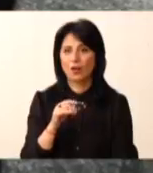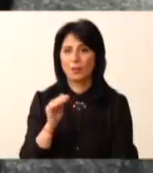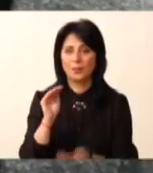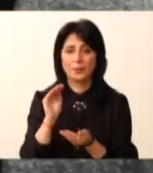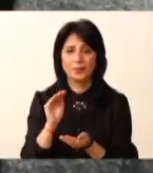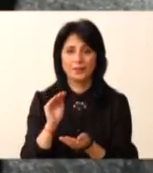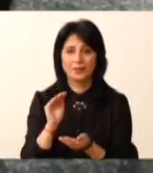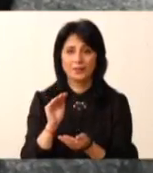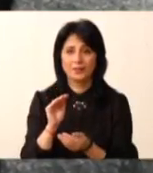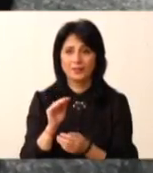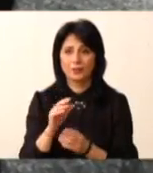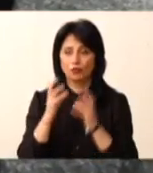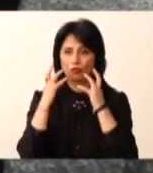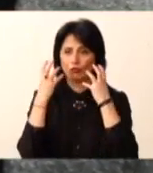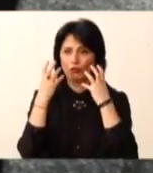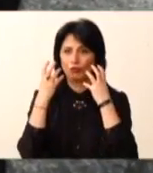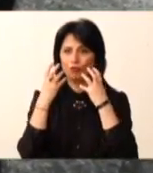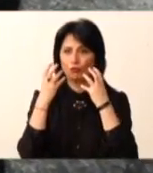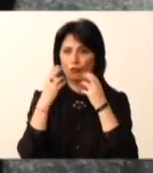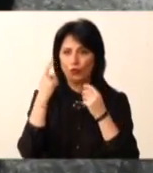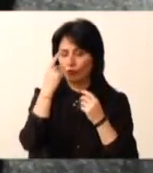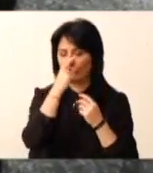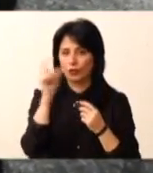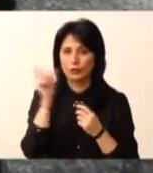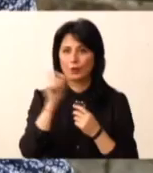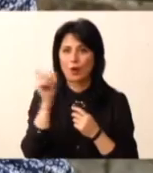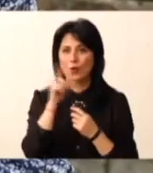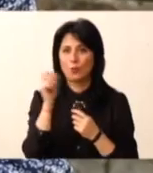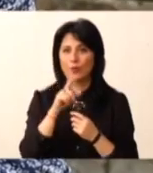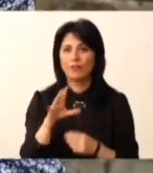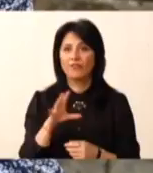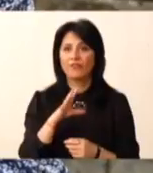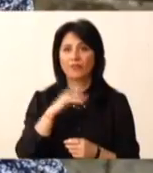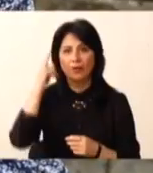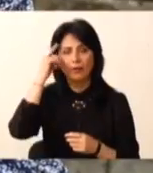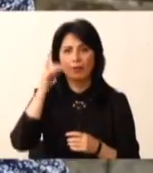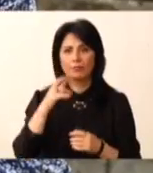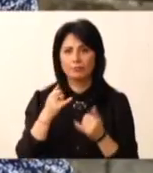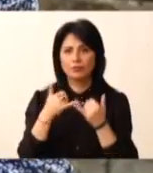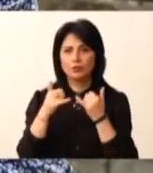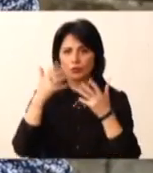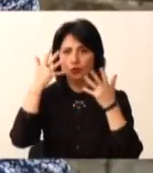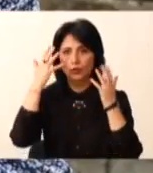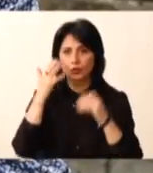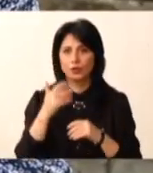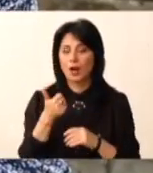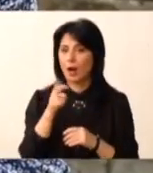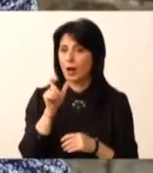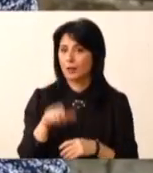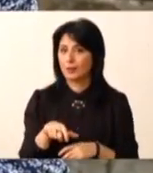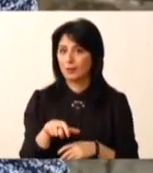Patera, didi loqebit, didi cisperi toalebit. We are kerat miyani, kargi aja